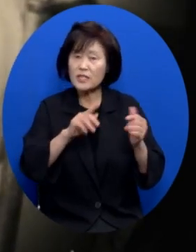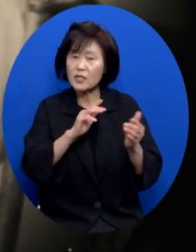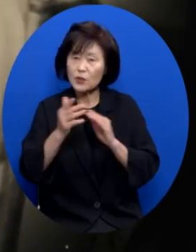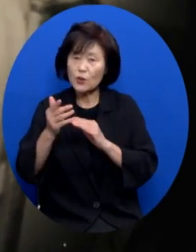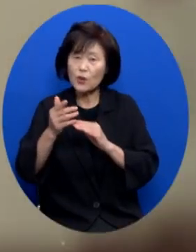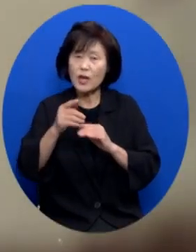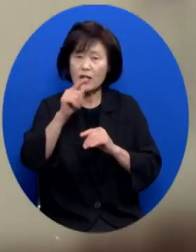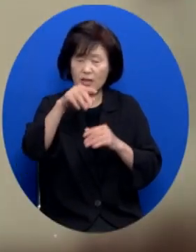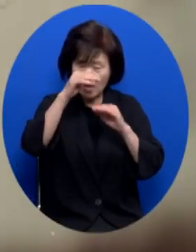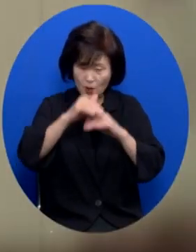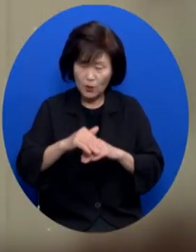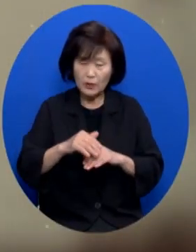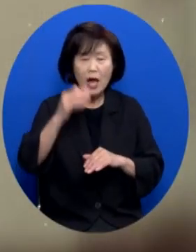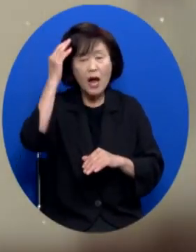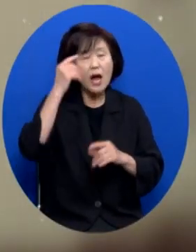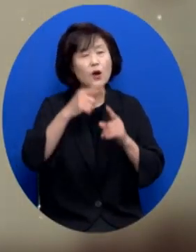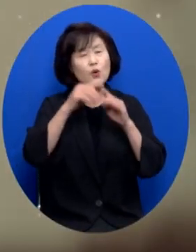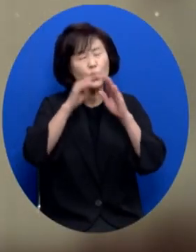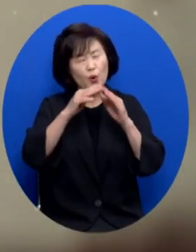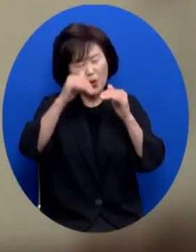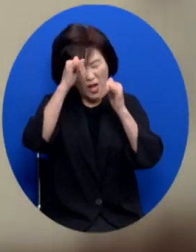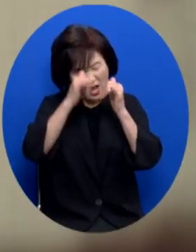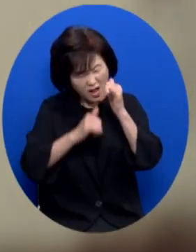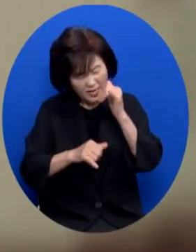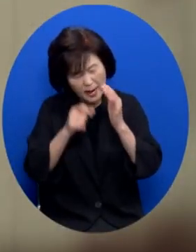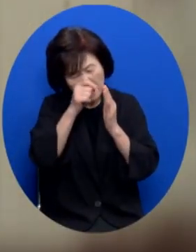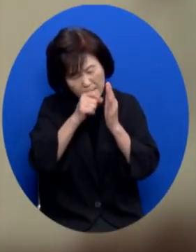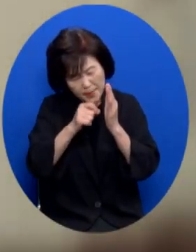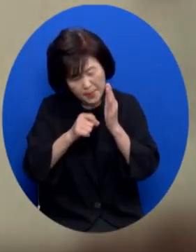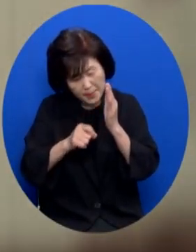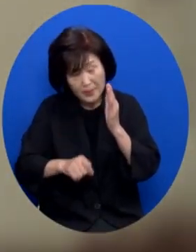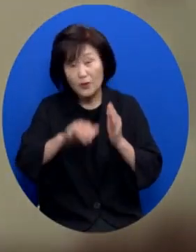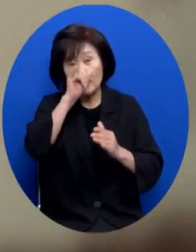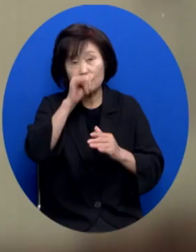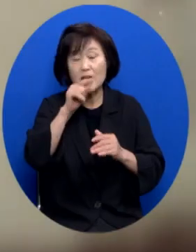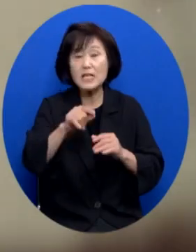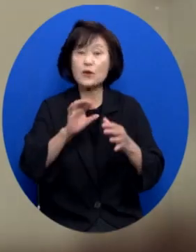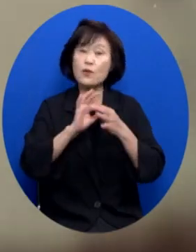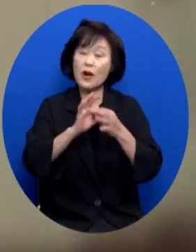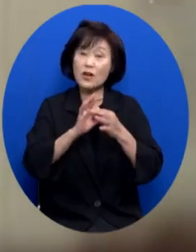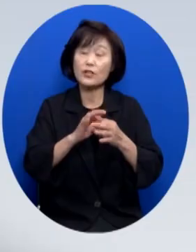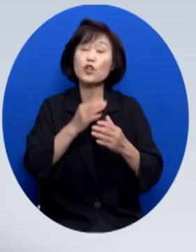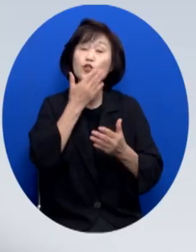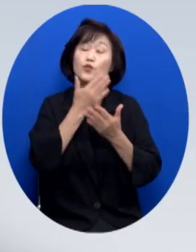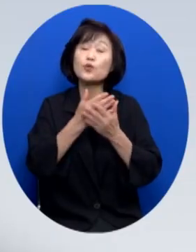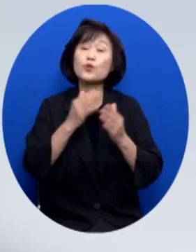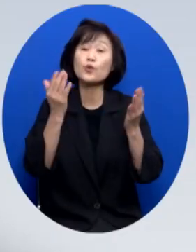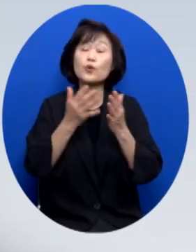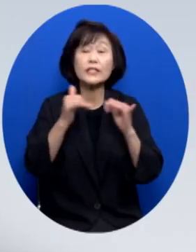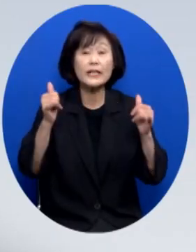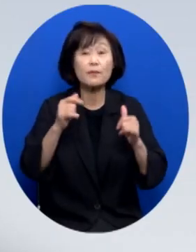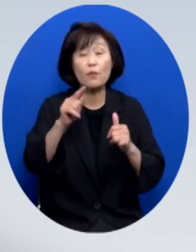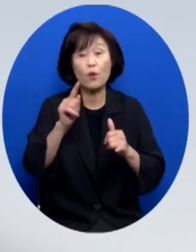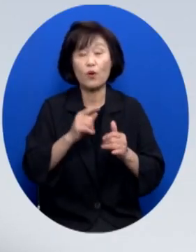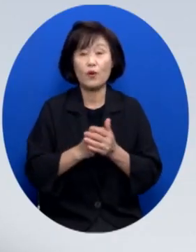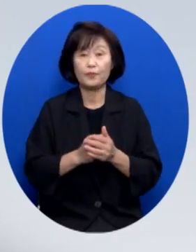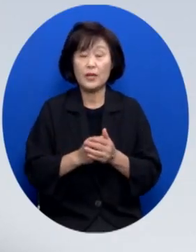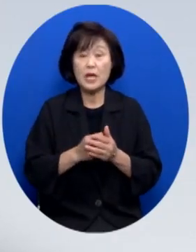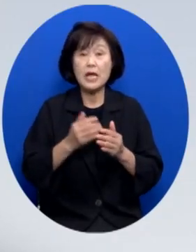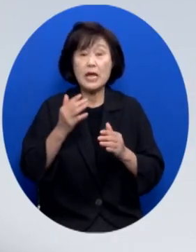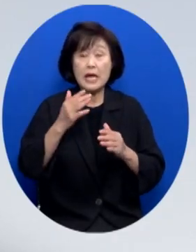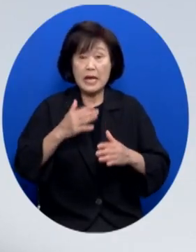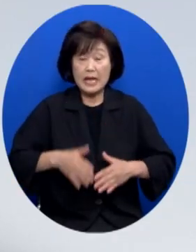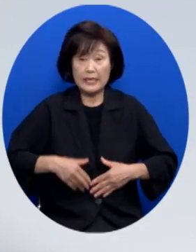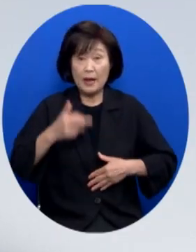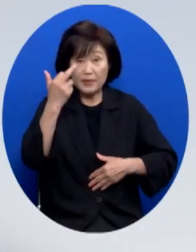경험했던 한국교회 비사가 빼곡히 담겨 있는데요. 네. 이 학적부와 관련한 핵심 인물, 이 남산신학교 직원으로